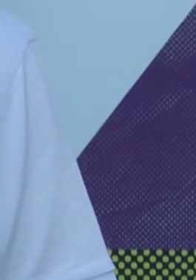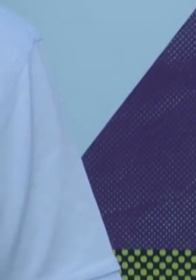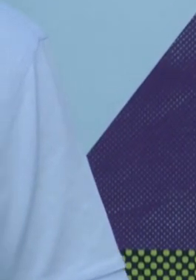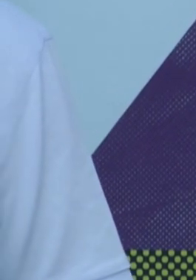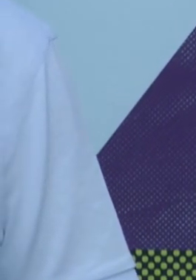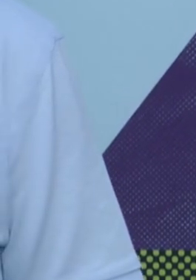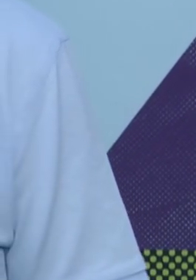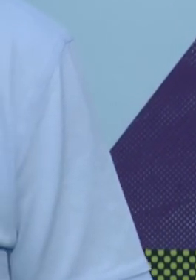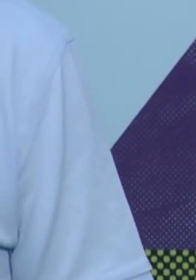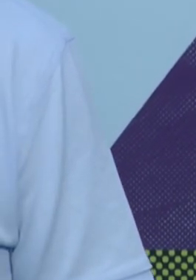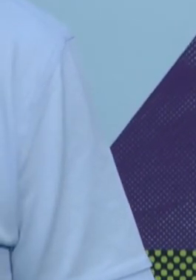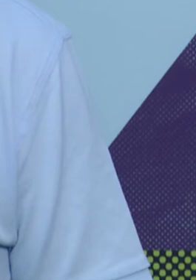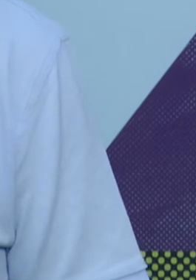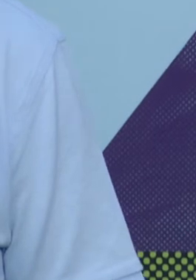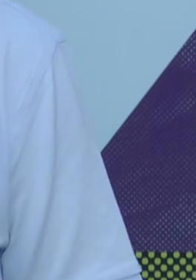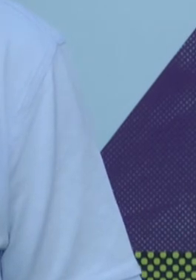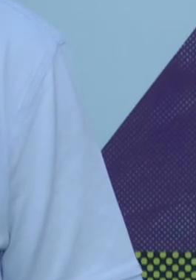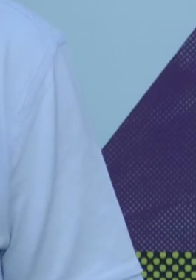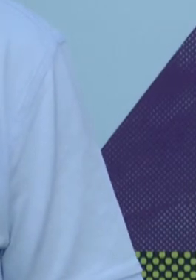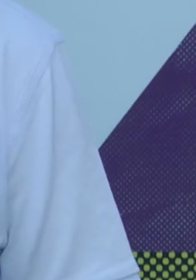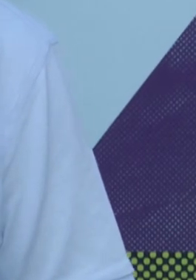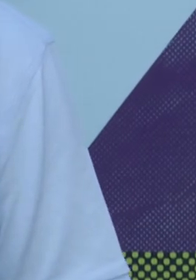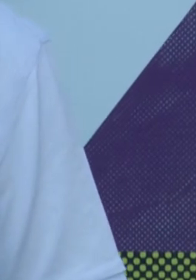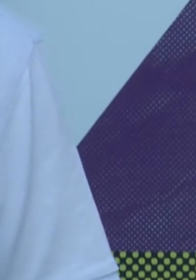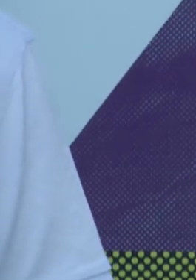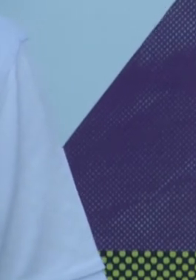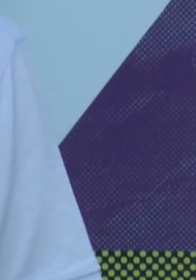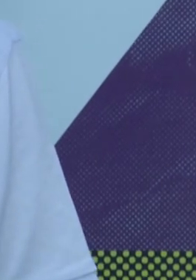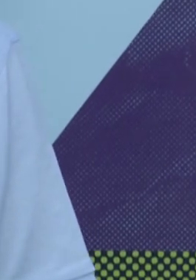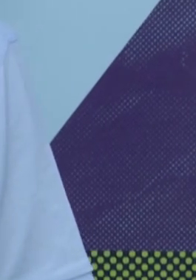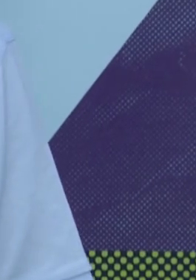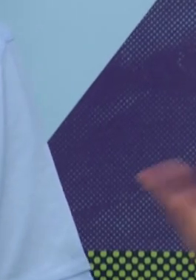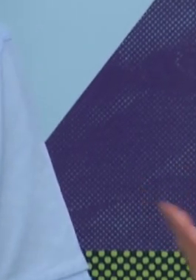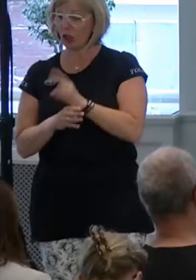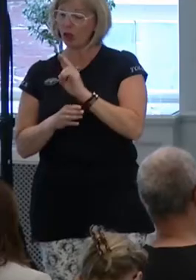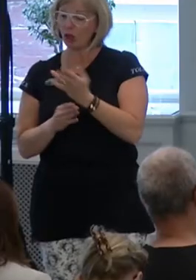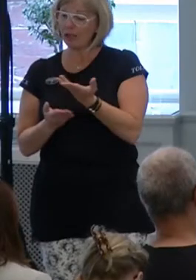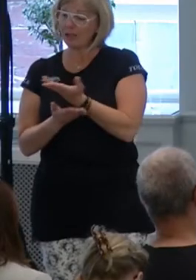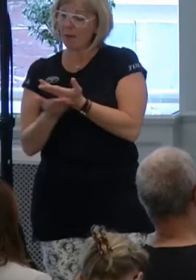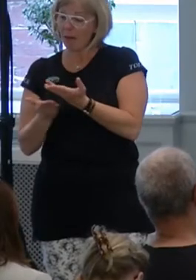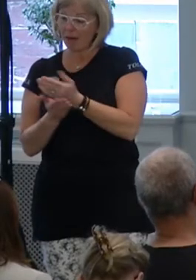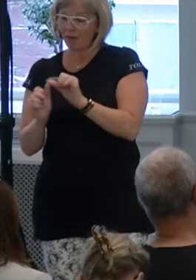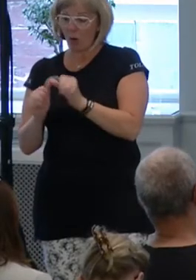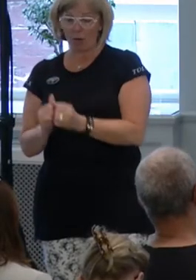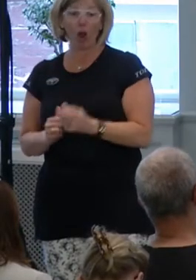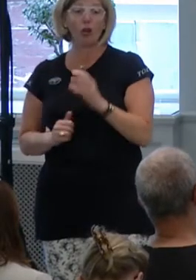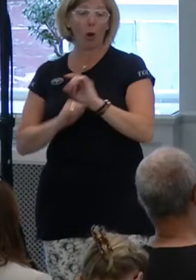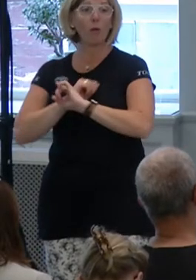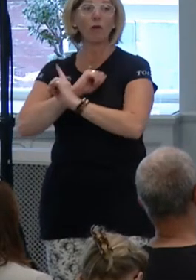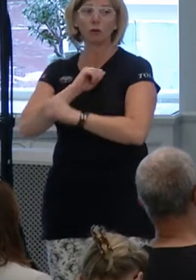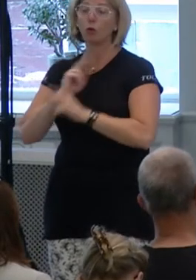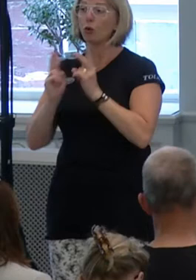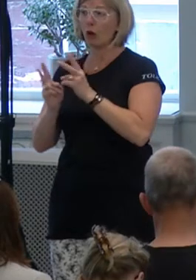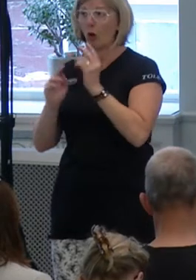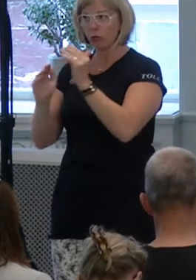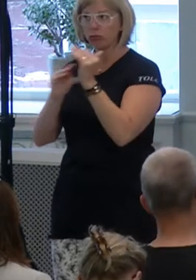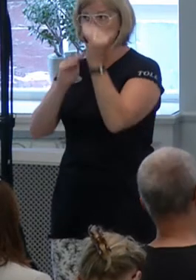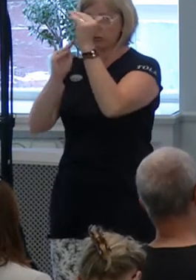hos både ungdomar och föräldrar och möjlighet att testa nya samarbetsformer. Och även hos professionen då förstås, professionen behöver vi också